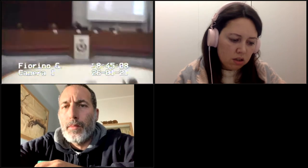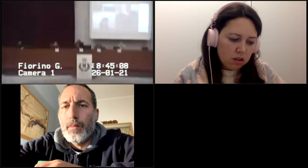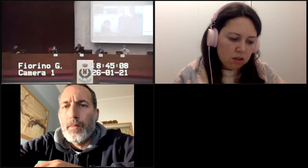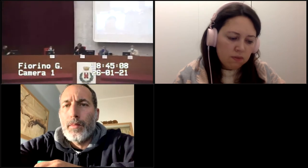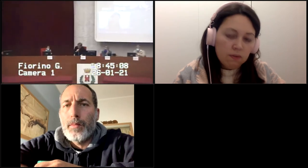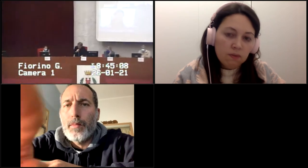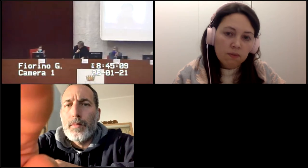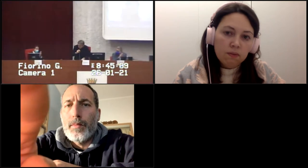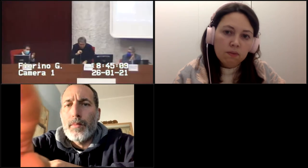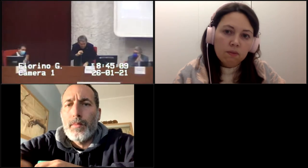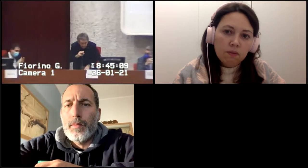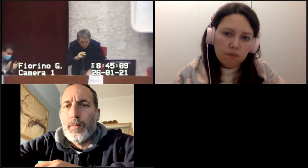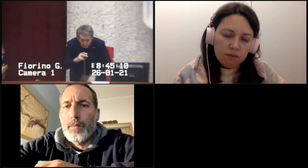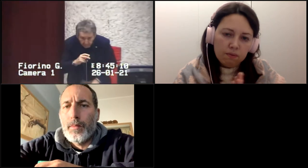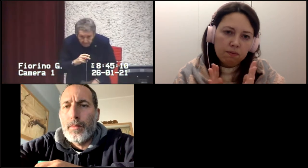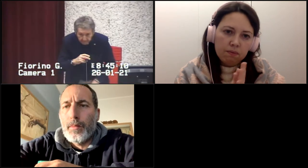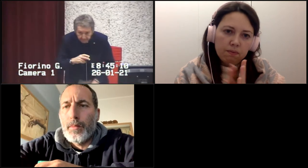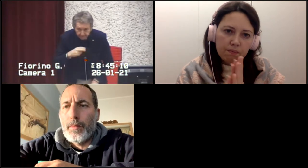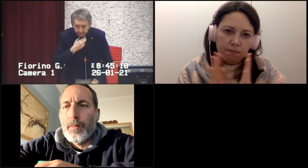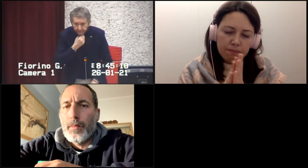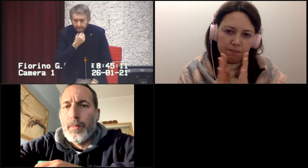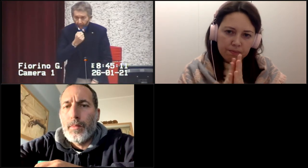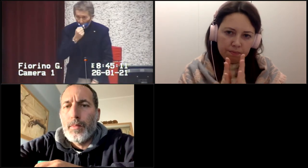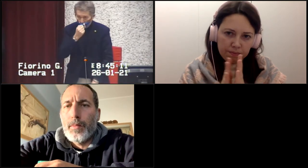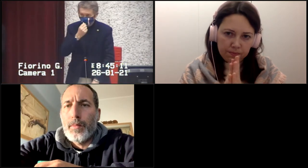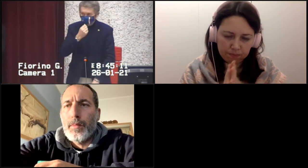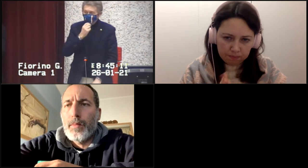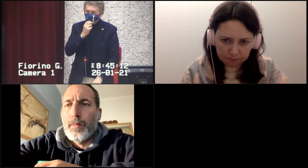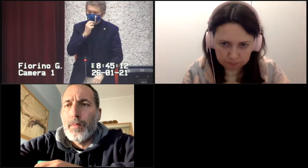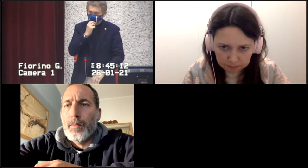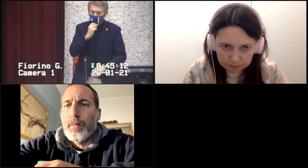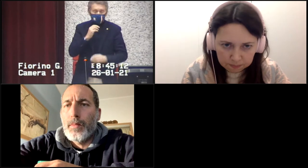Penso che il minimo che possiamo fare è alzarci tutti in piedi.